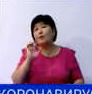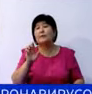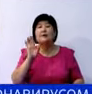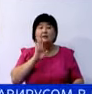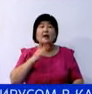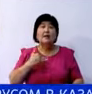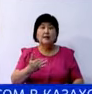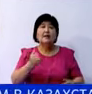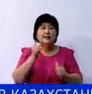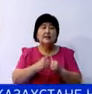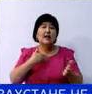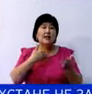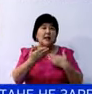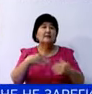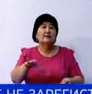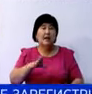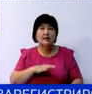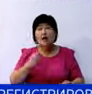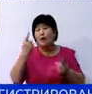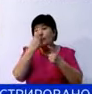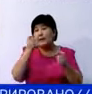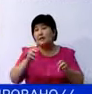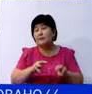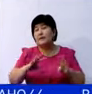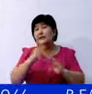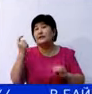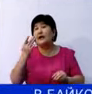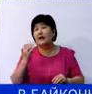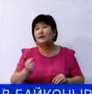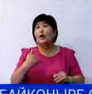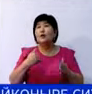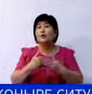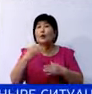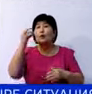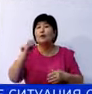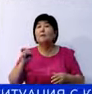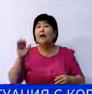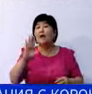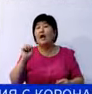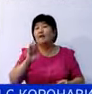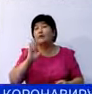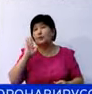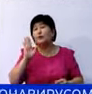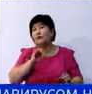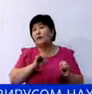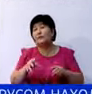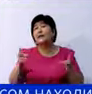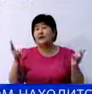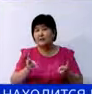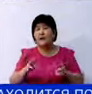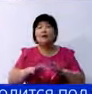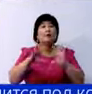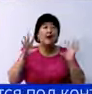мы с теми ежедневно на связи по сообщению министерства сельского хозяйства до 5 августа вода будет отпускаться в необходимом